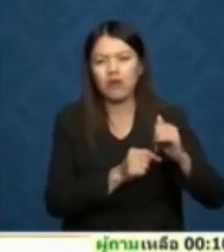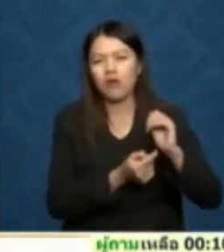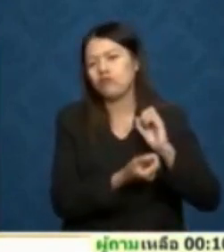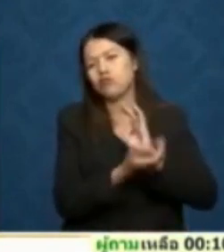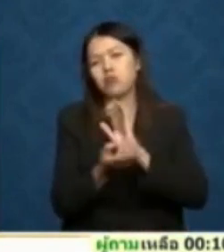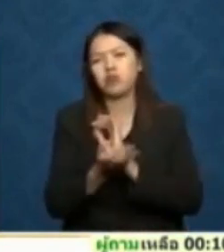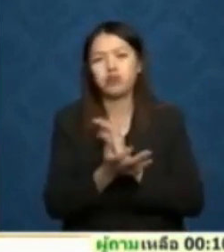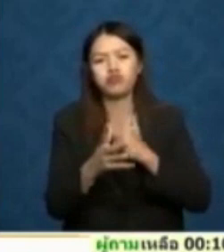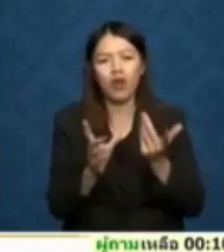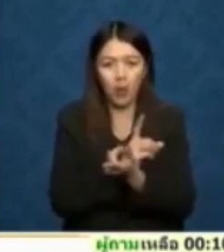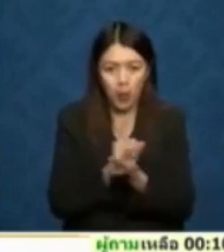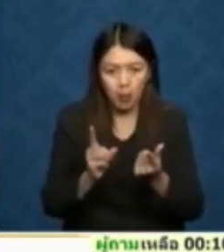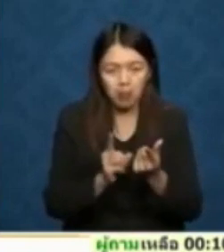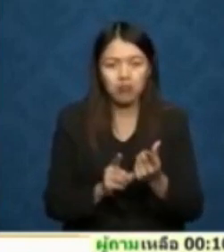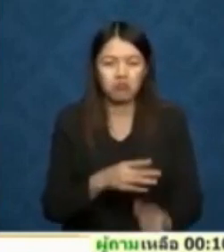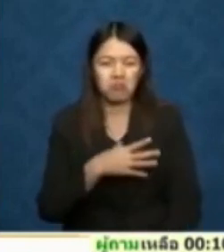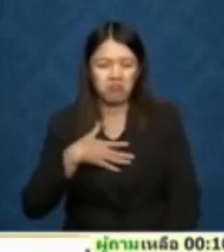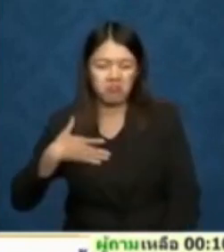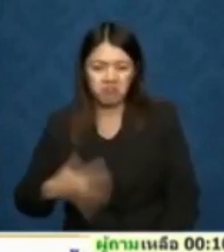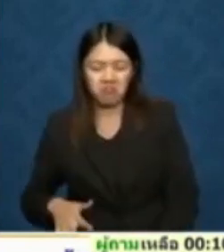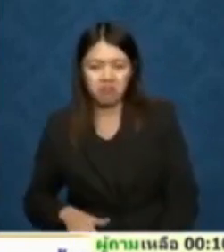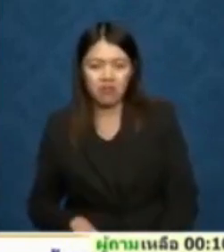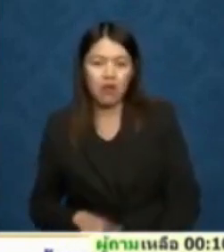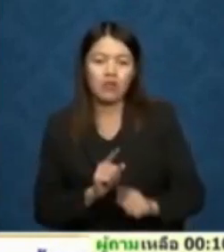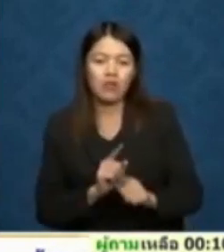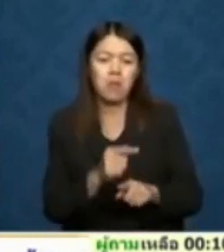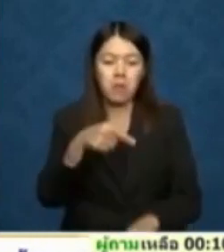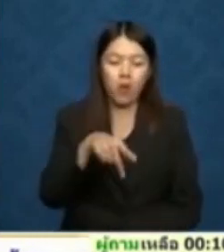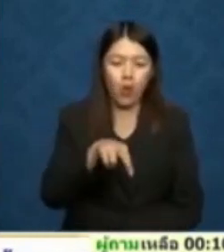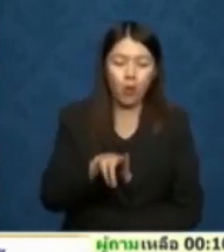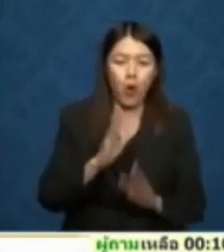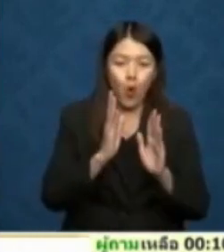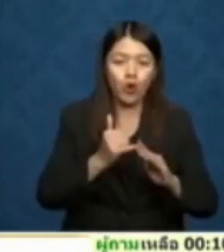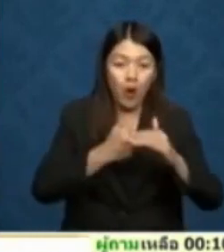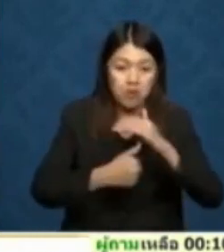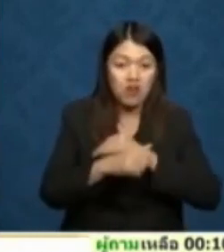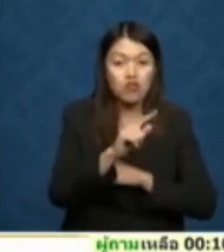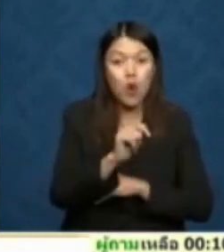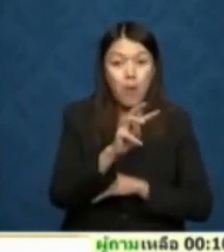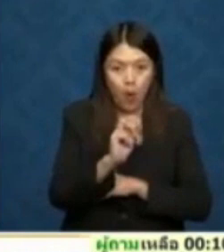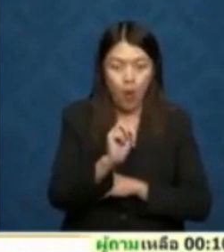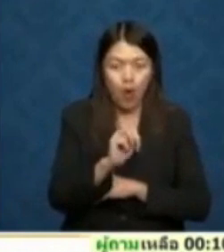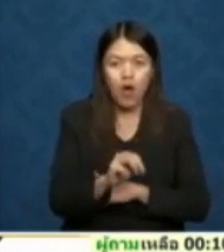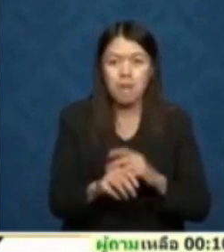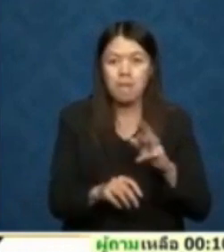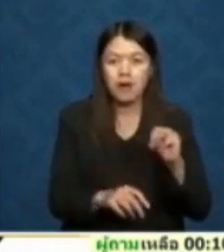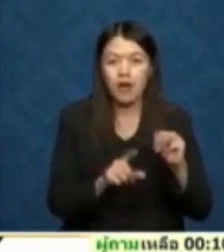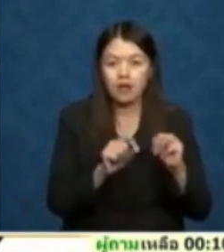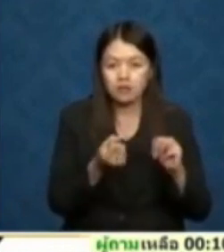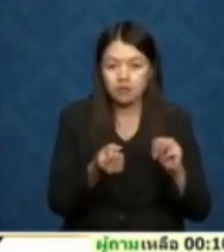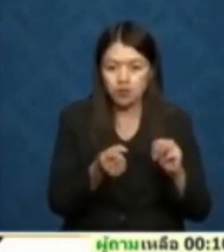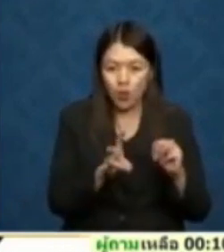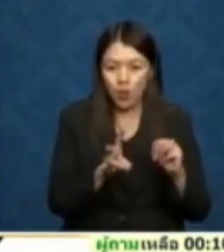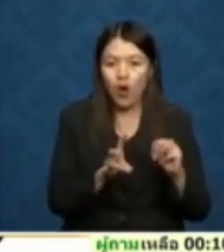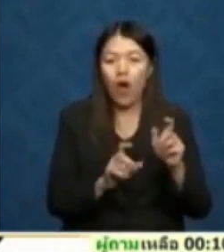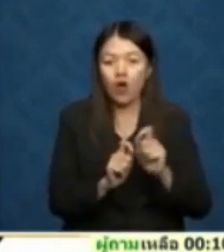มตามพ.ร.บ.คนเข้าเมือง2522มาตรา12อนุ7นะ